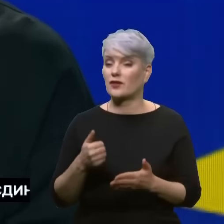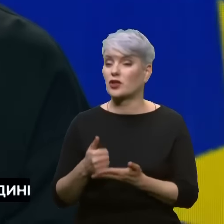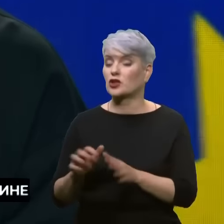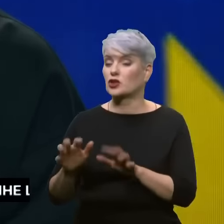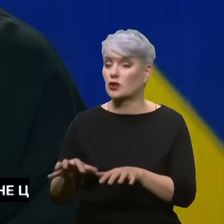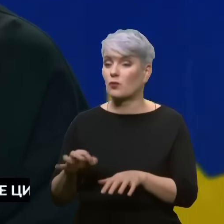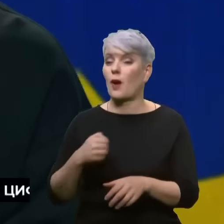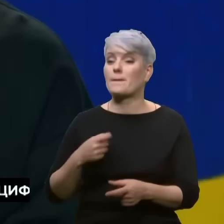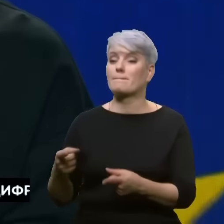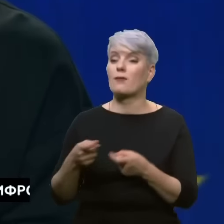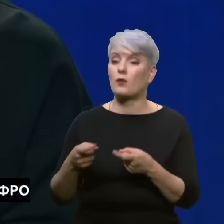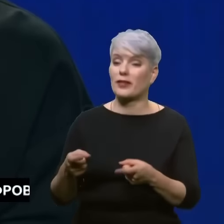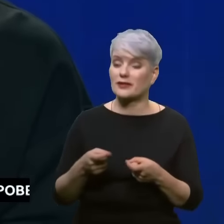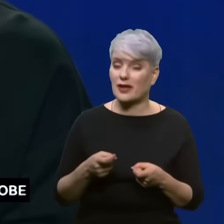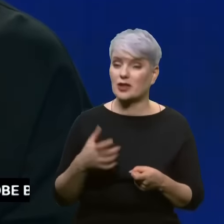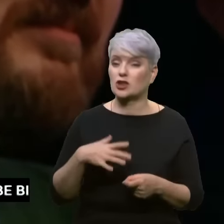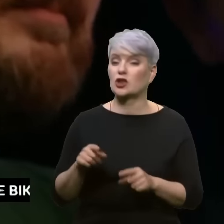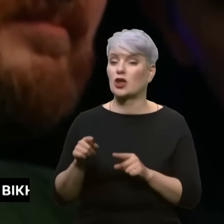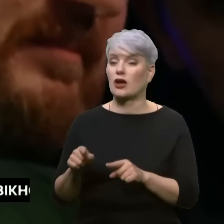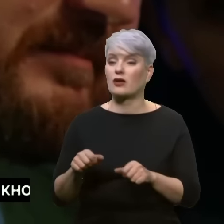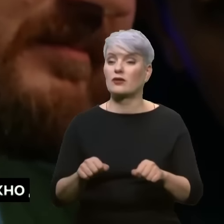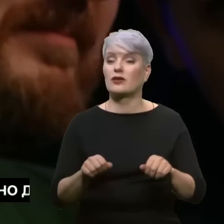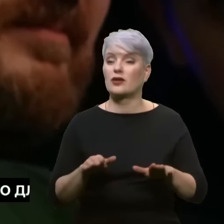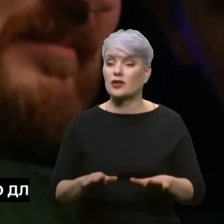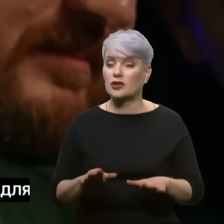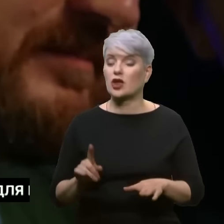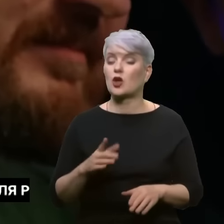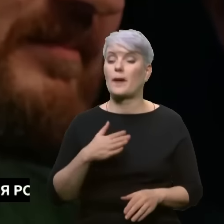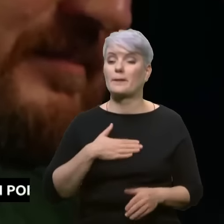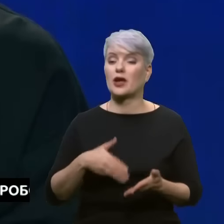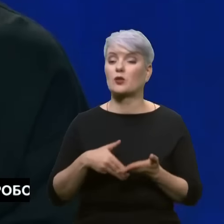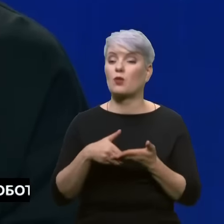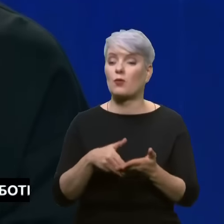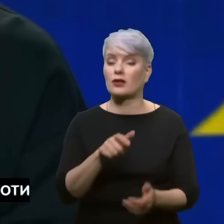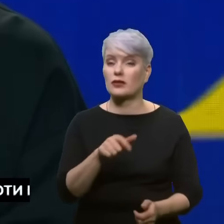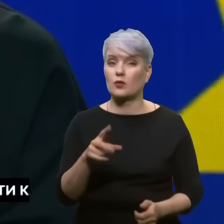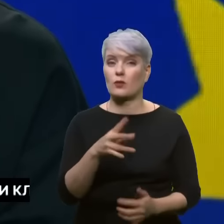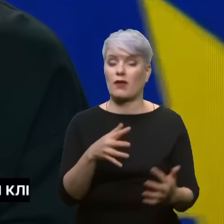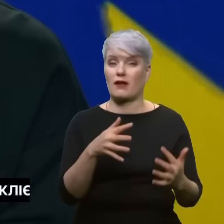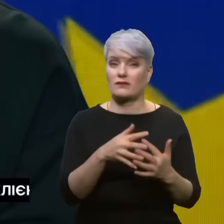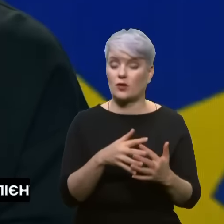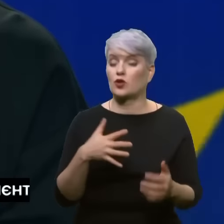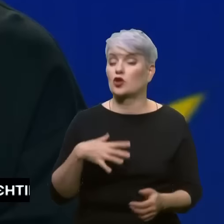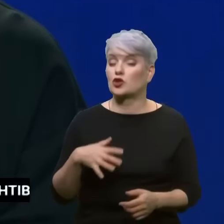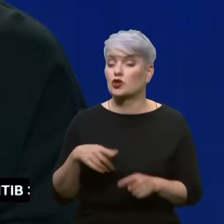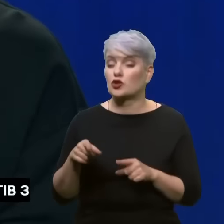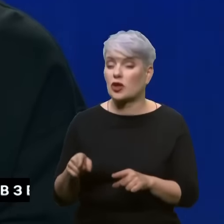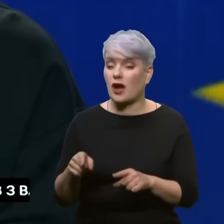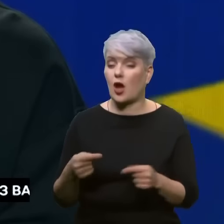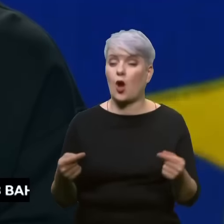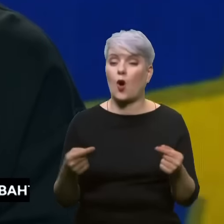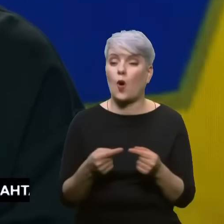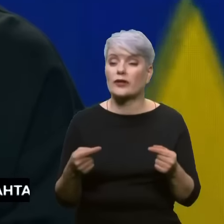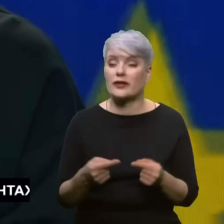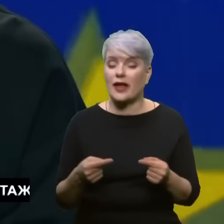щодо мобілізації, чекаю від них рішень, щоб ми допомагали людям на фронті, чекаю дуже